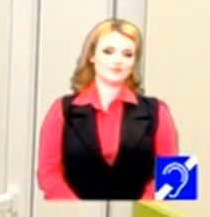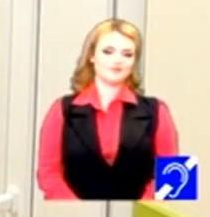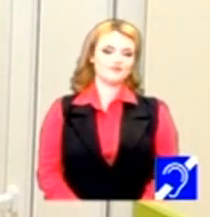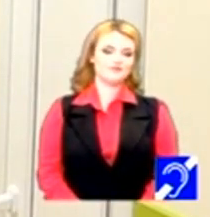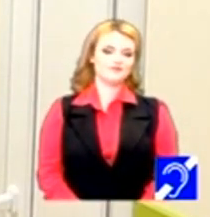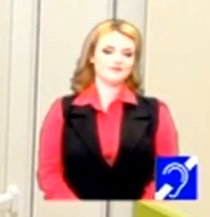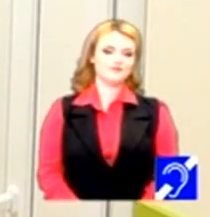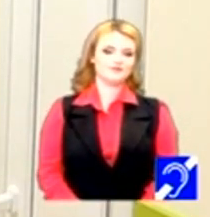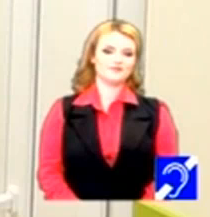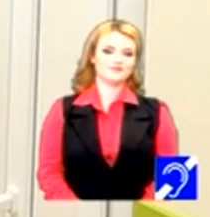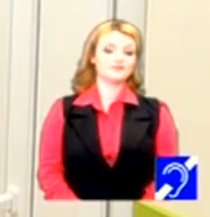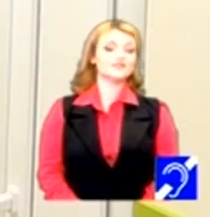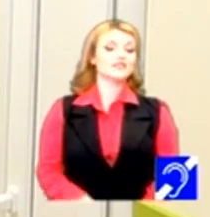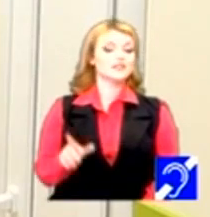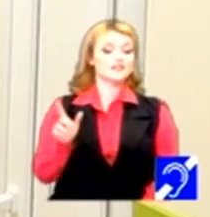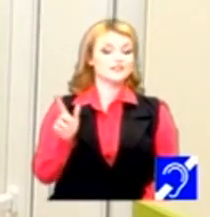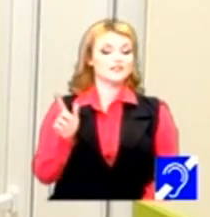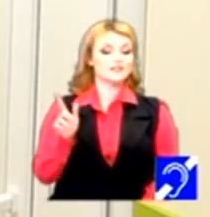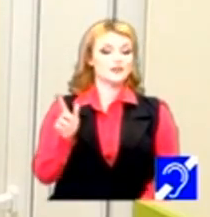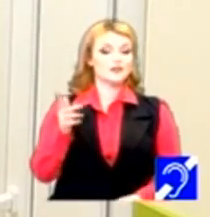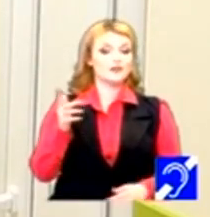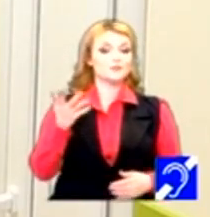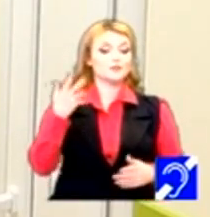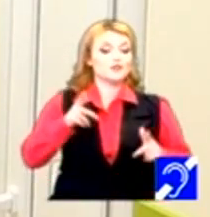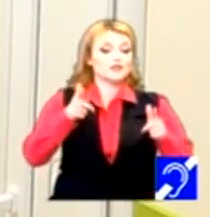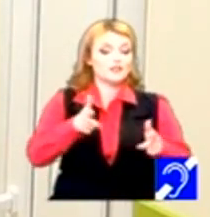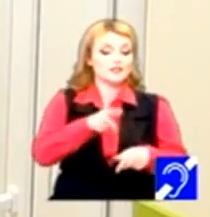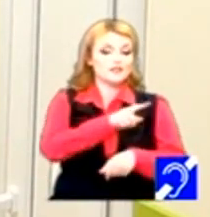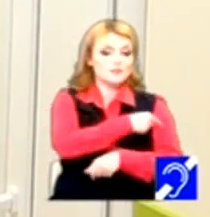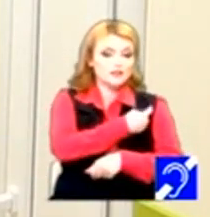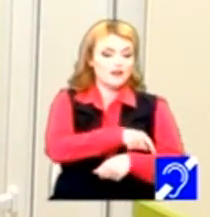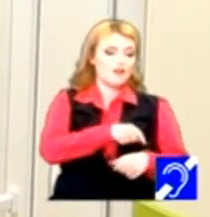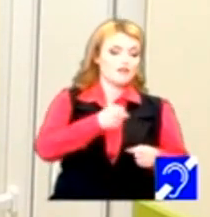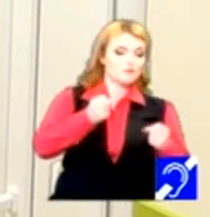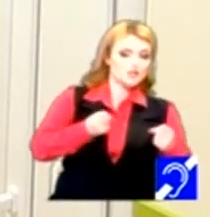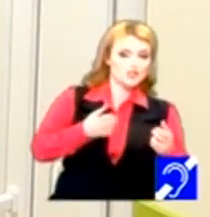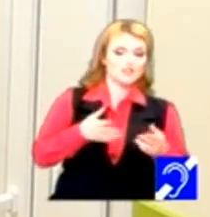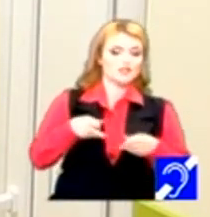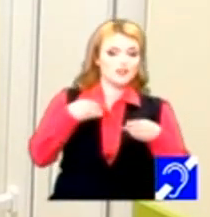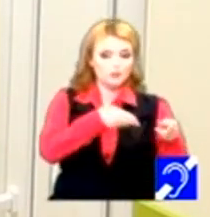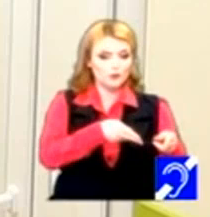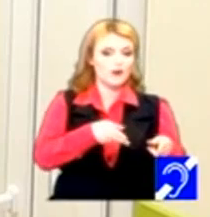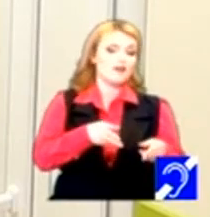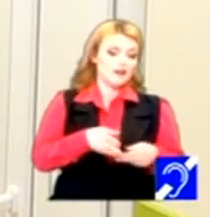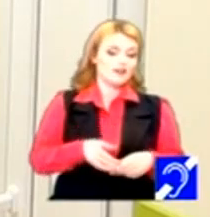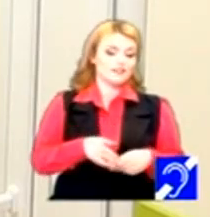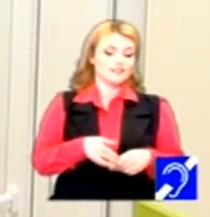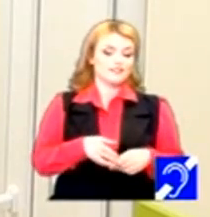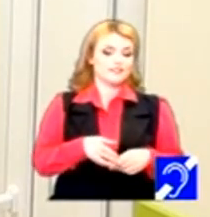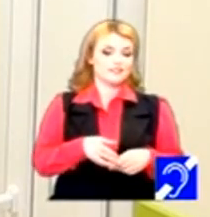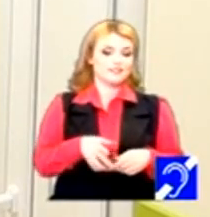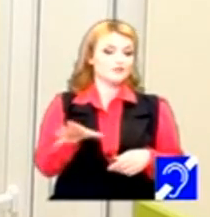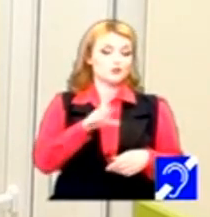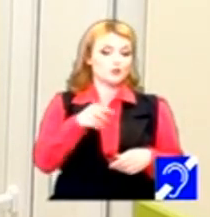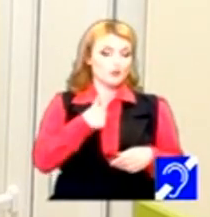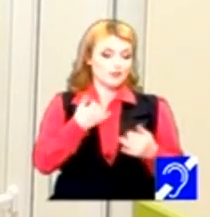României în Republica Moldova, pentru că la intrare în spital, pe ambulanță, pe toate obiectele și în toate lucrările pe care le facem cu partenerii